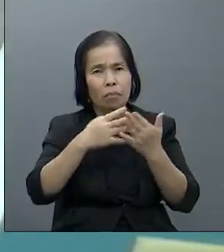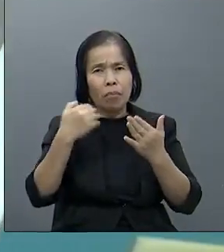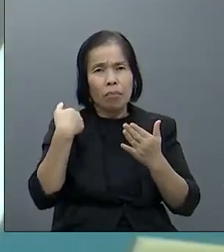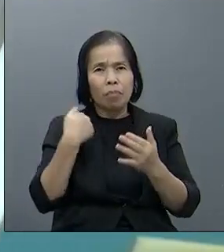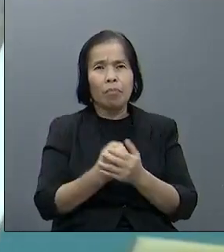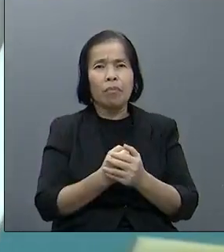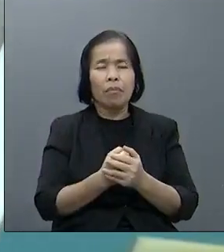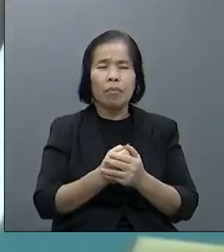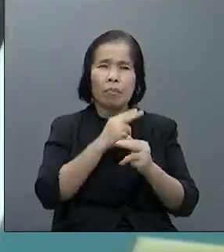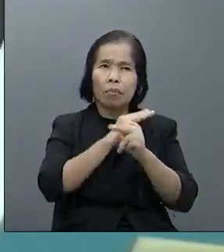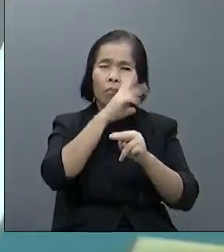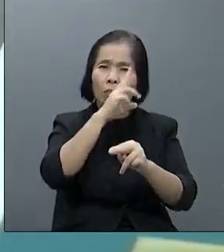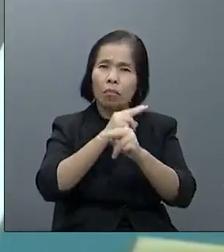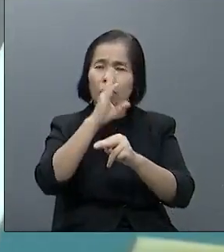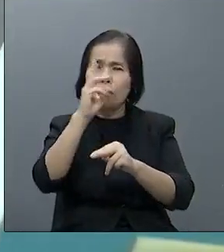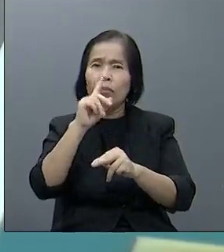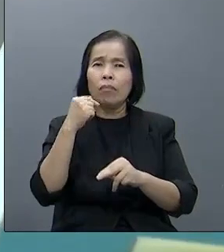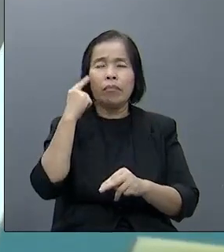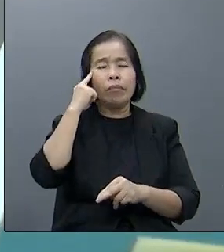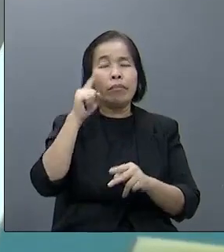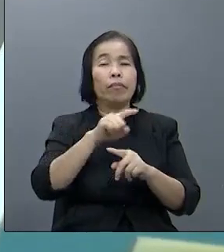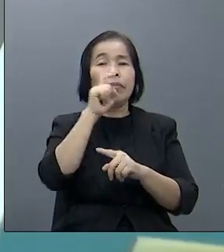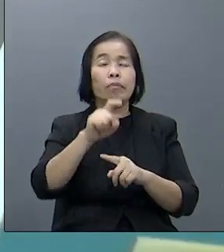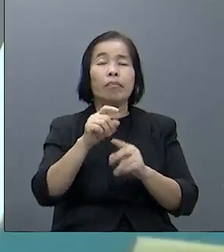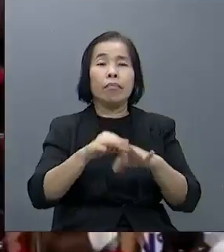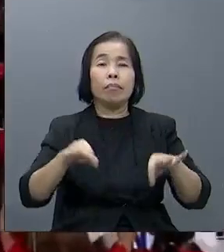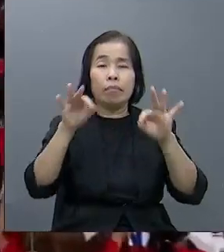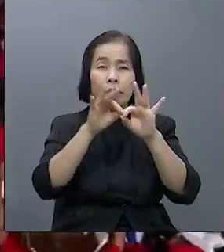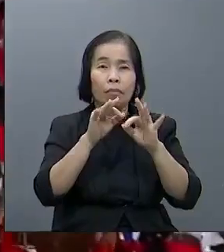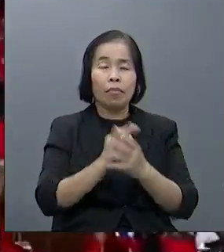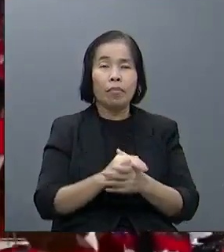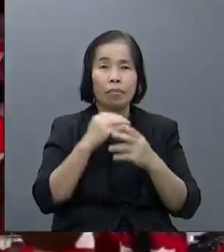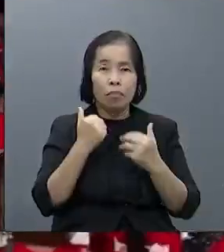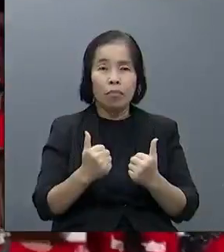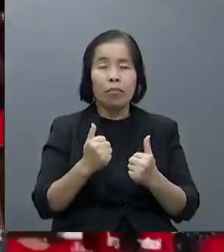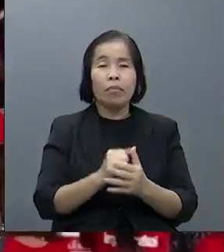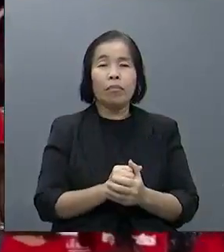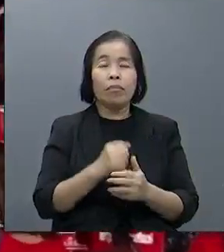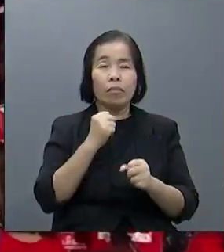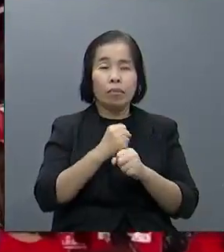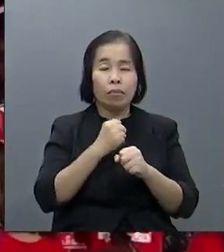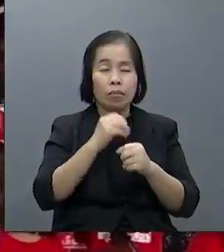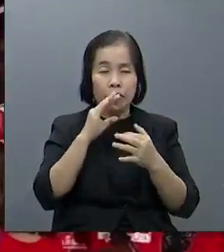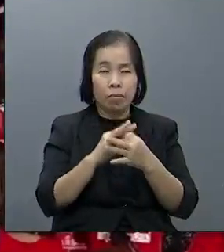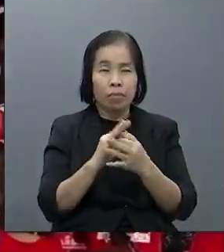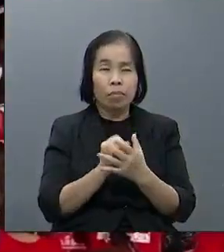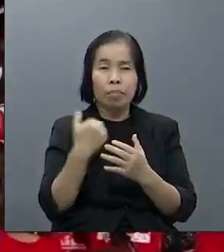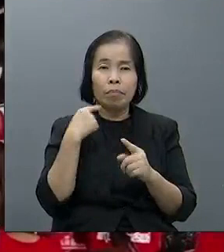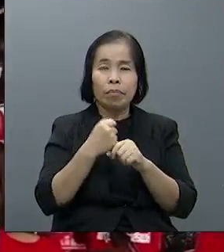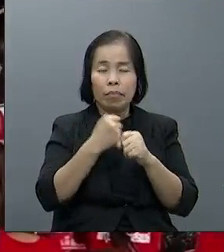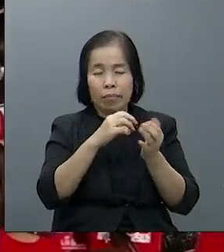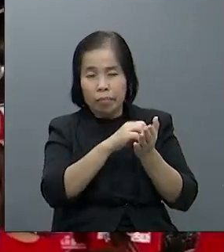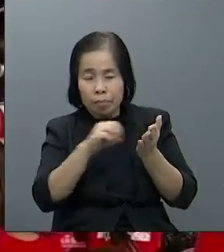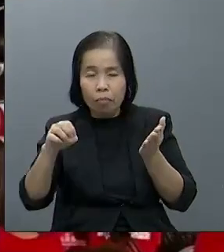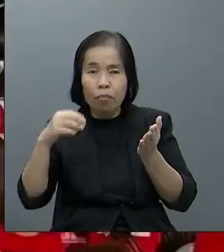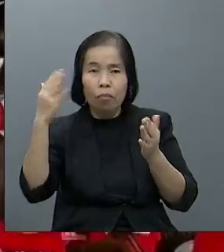เท่าหรือ 6เท่าเนี่ยมันเป็นคำถามสำคัญตอนนี้ที่ส่งผลต่อการตัดสินใจของนักลงทุนที่ทำให้เขาดึงเงินออกไป